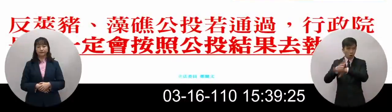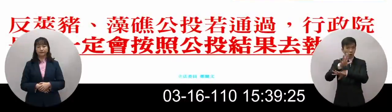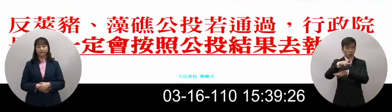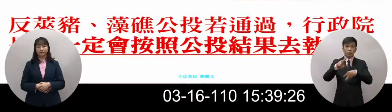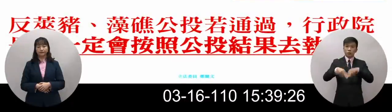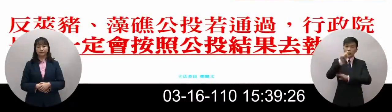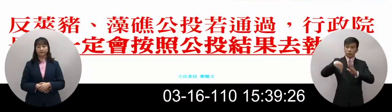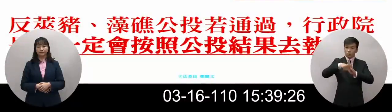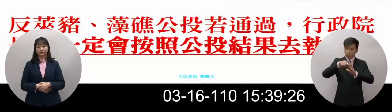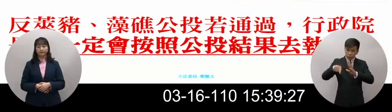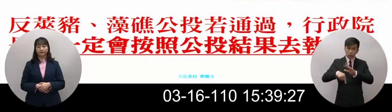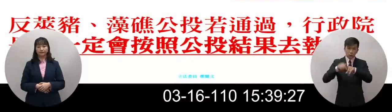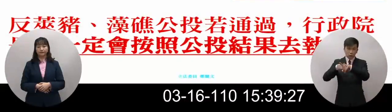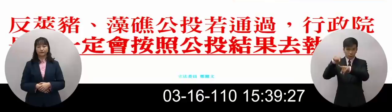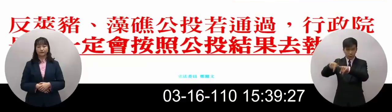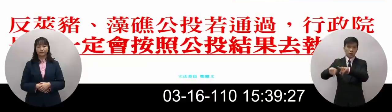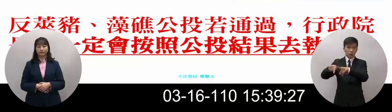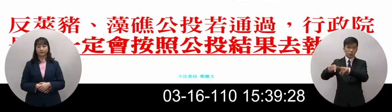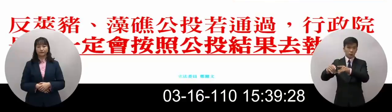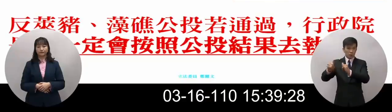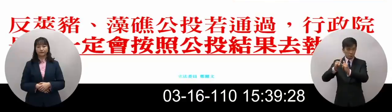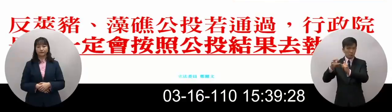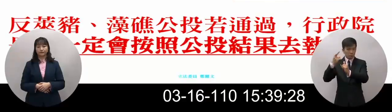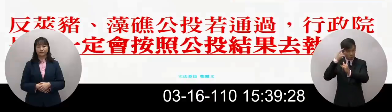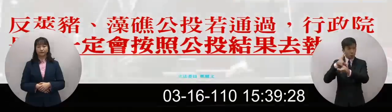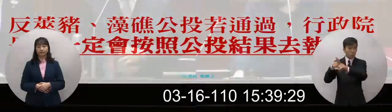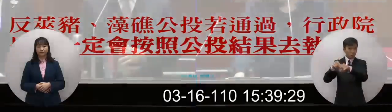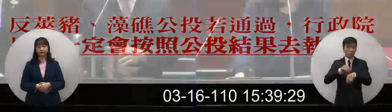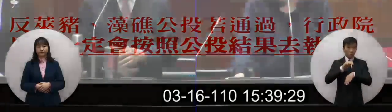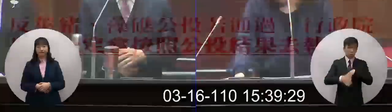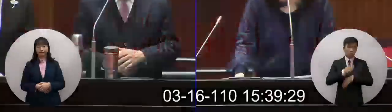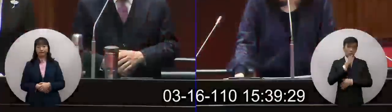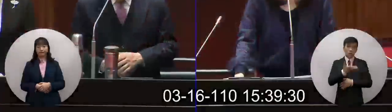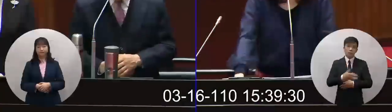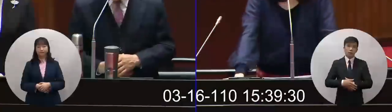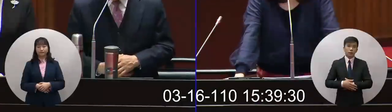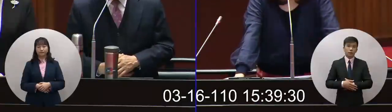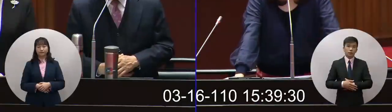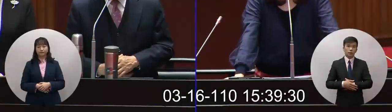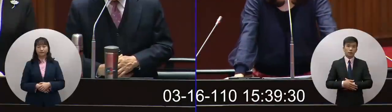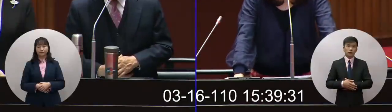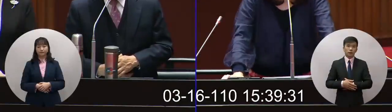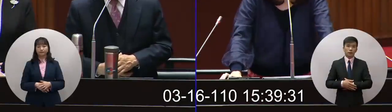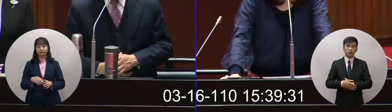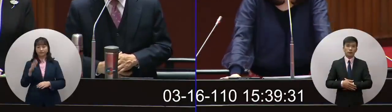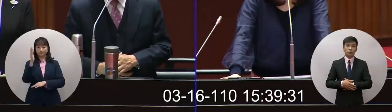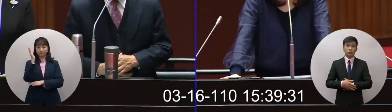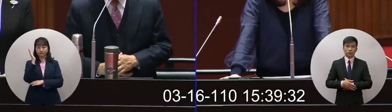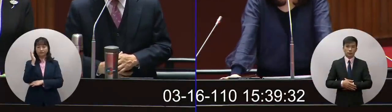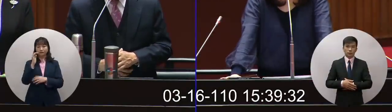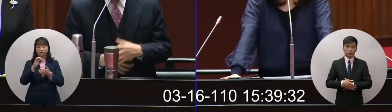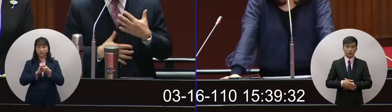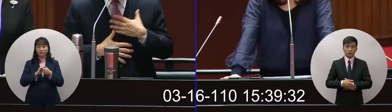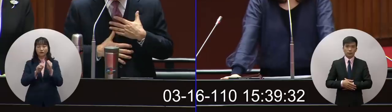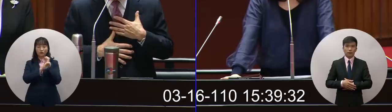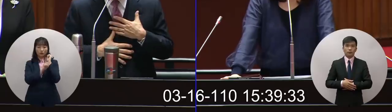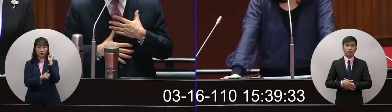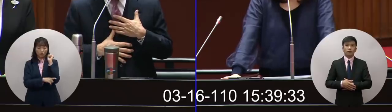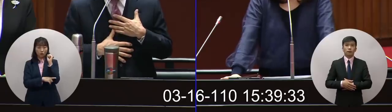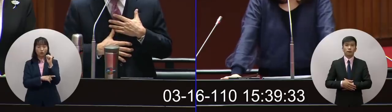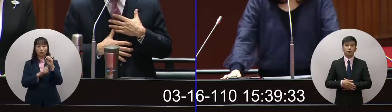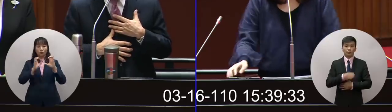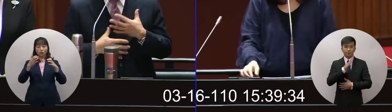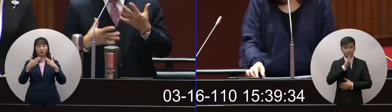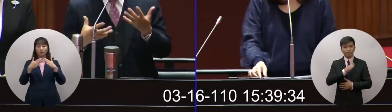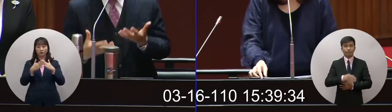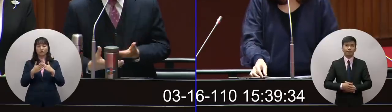会遵守结果，按照结果去实行政策，是不是这样？ 政府是法治，我们是法治的